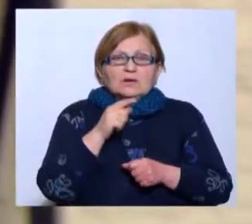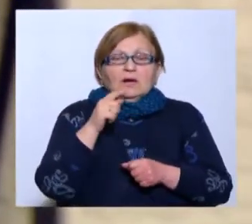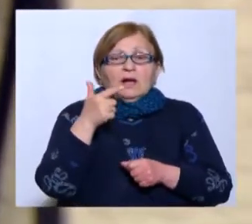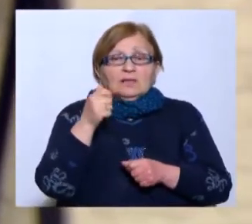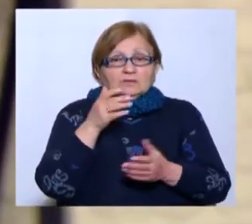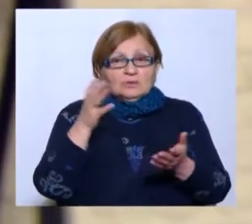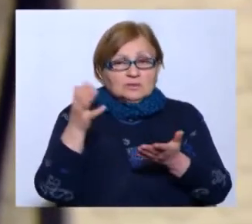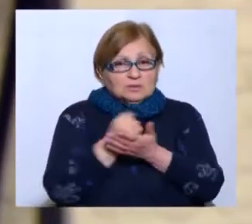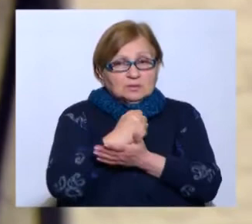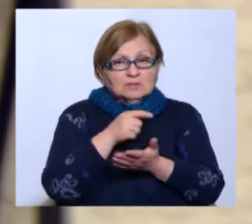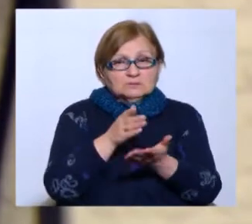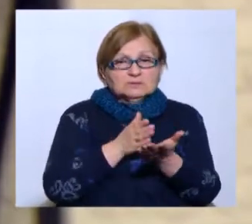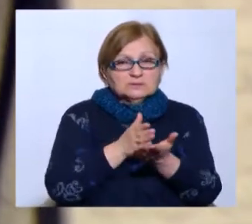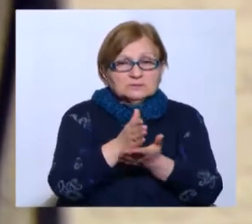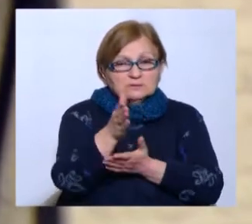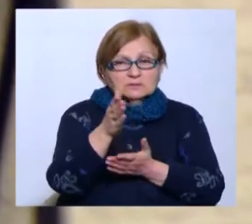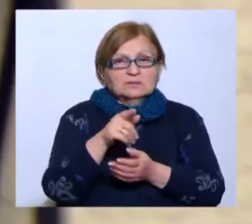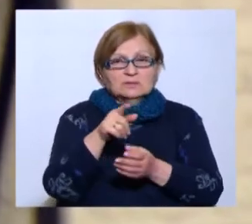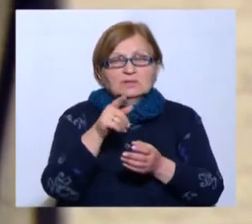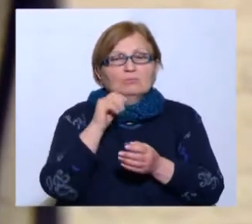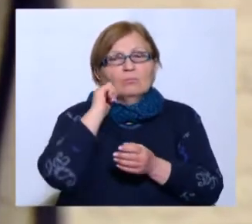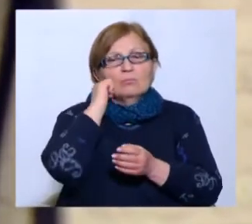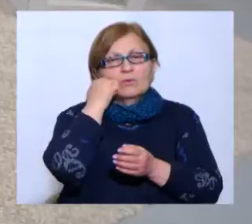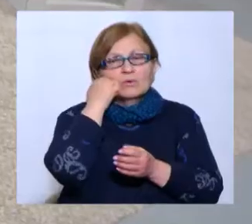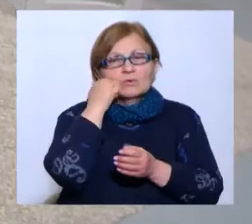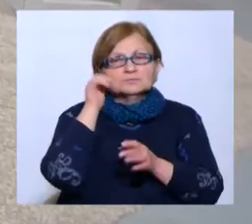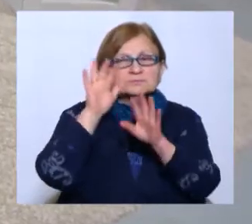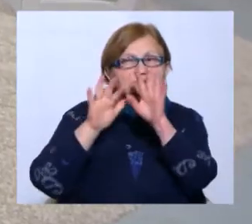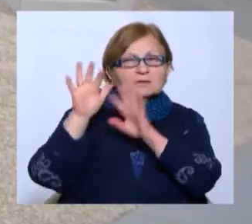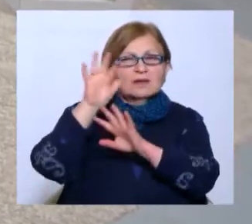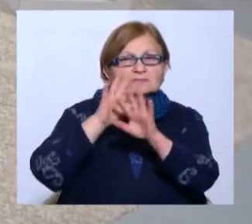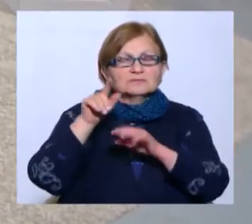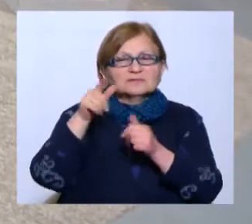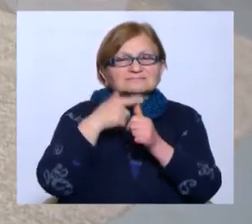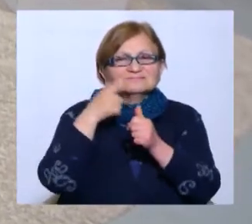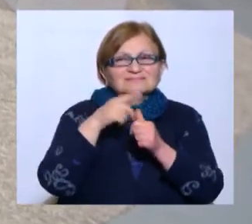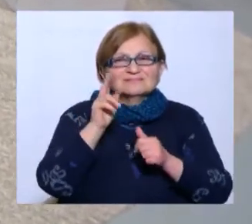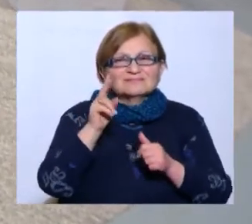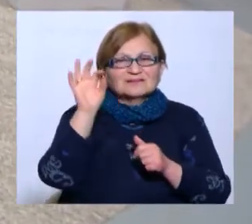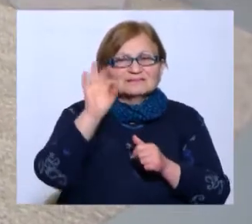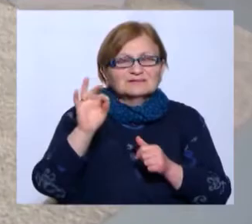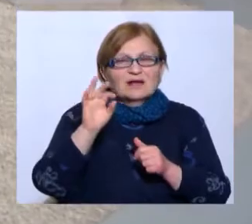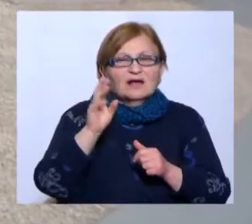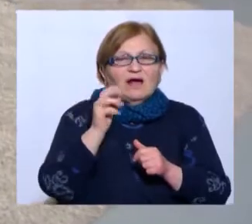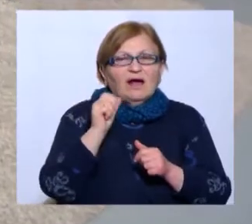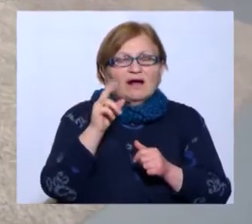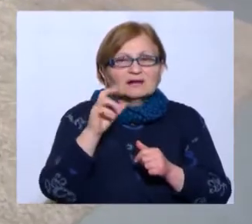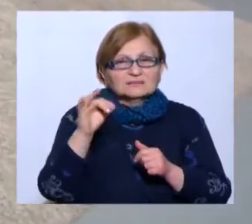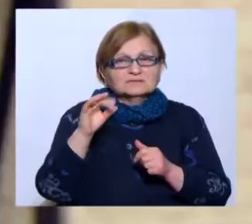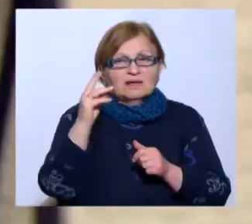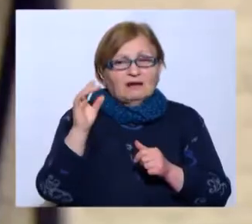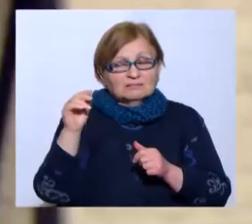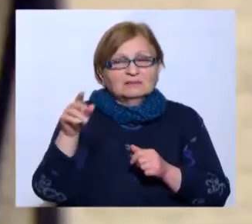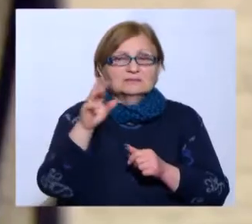გზა მოხუცის ლანდთან, სხვა ვერსიაში იგი აკაკი წერტელს ახსენებს და ნიკოლოზ ბარათაშვილთან